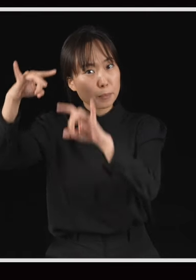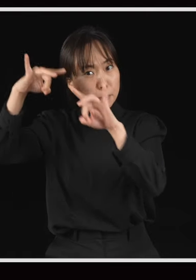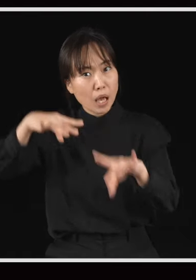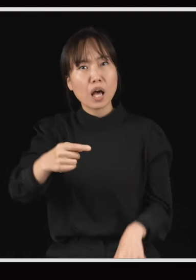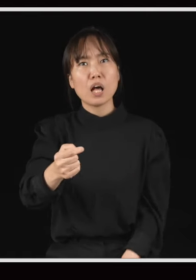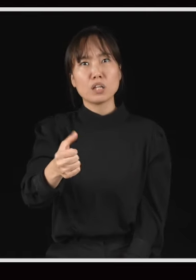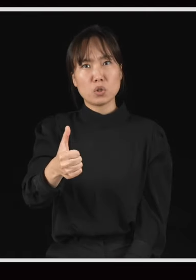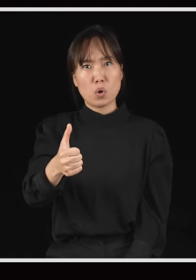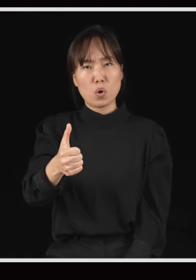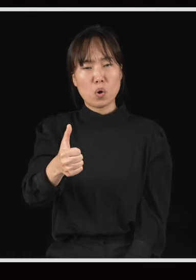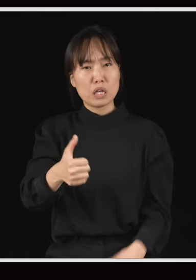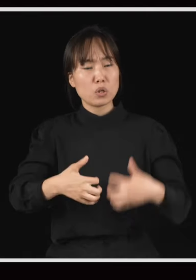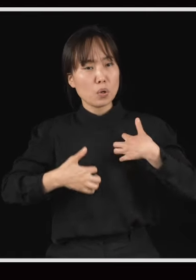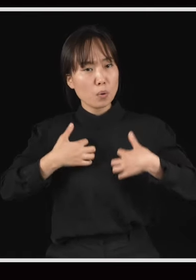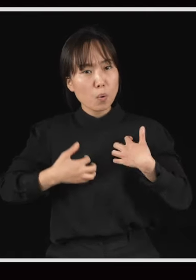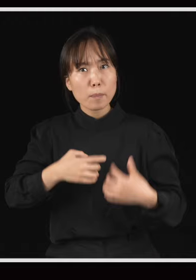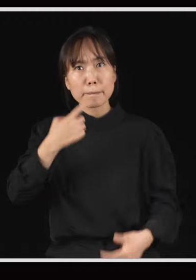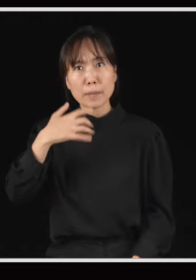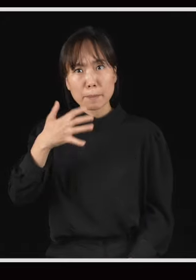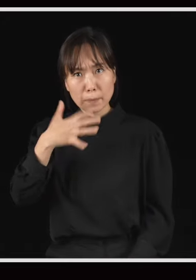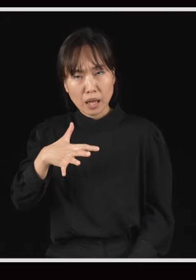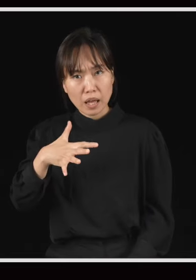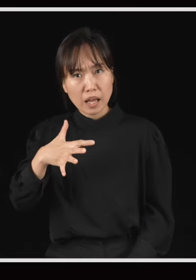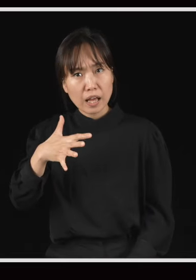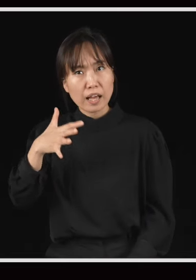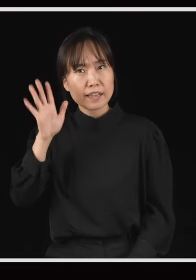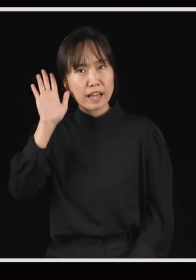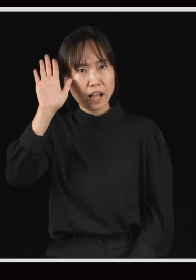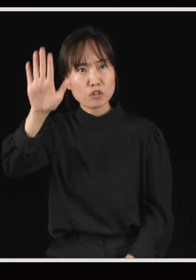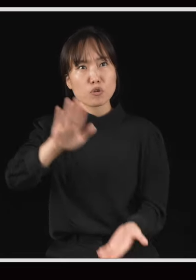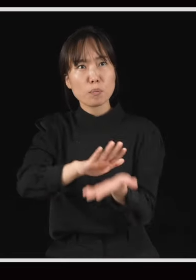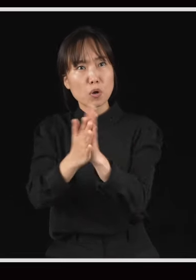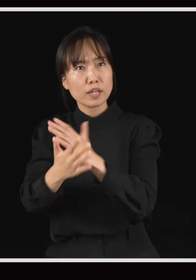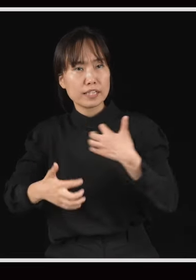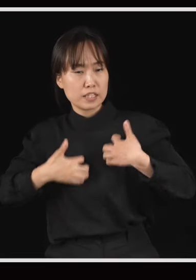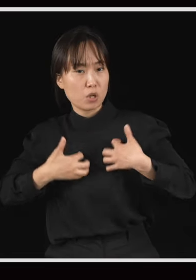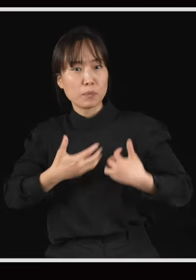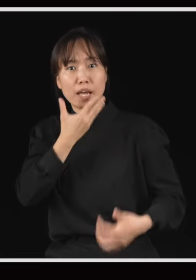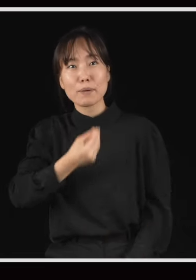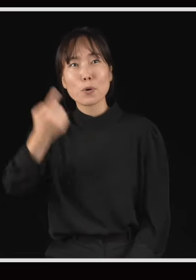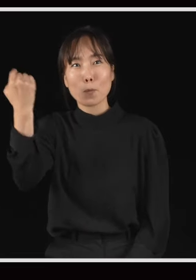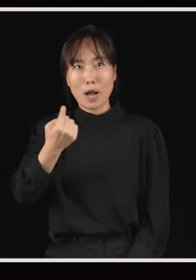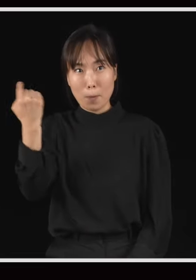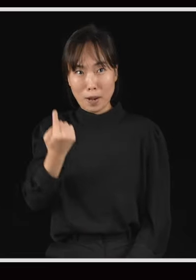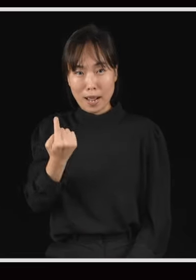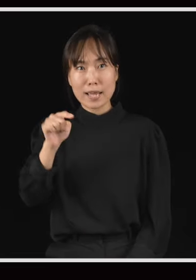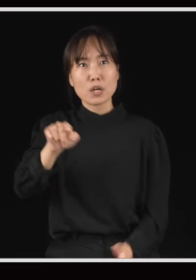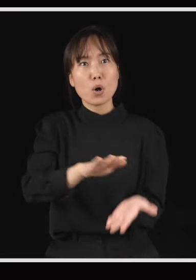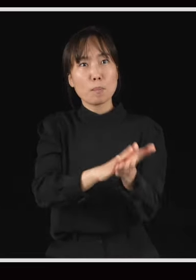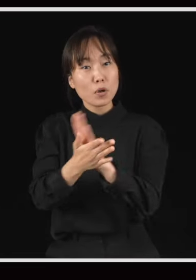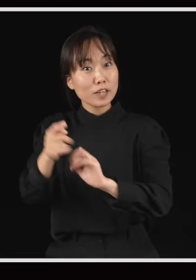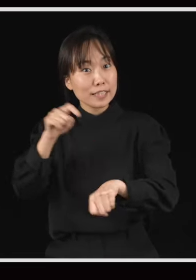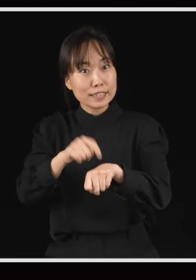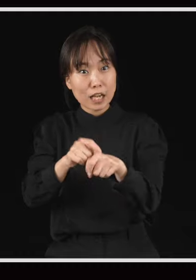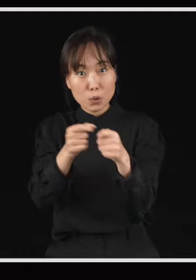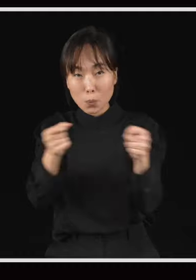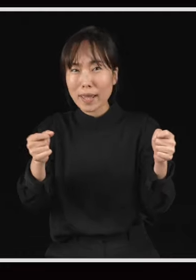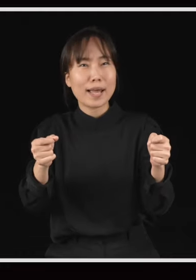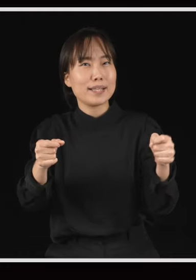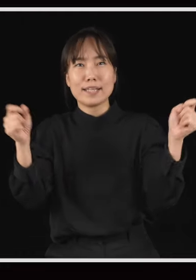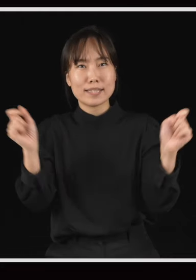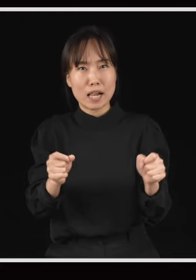낮은 도파민의 활동들이 다시 올라와서 충분한 보상을 주게 됩니다. 이렇게 도파민 시스템이 바뀌는 데는 시간이 그렇게 오래 걸리지 않는다고